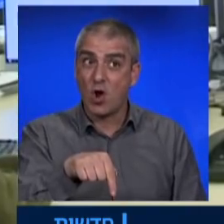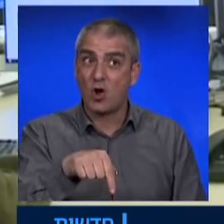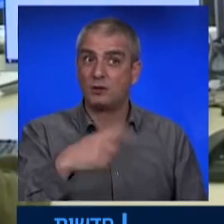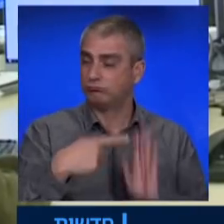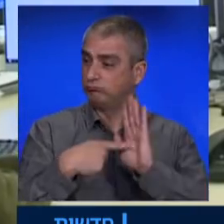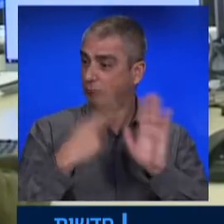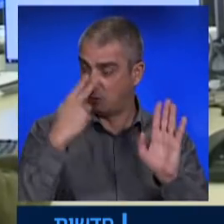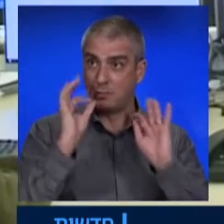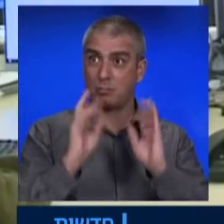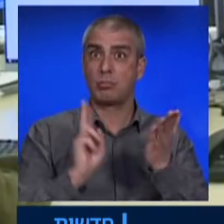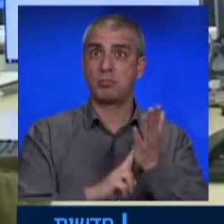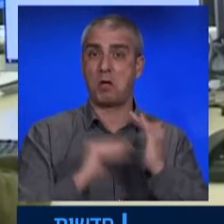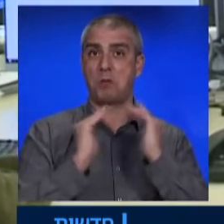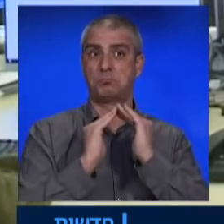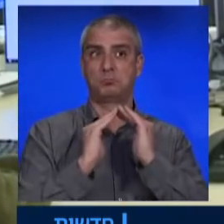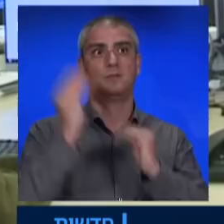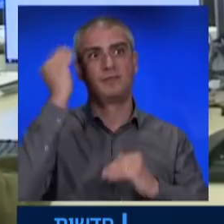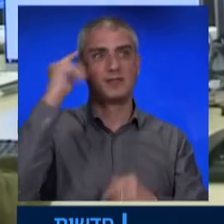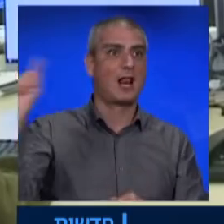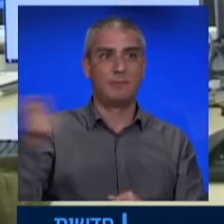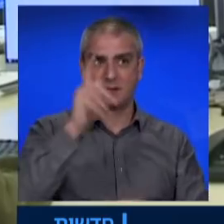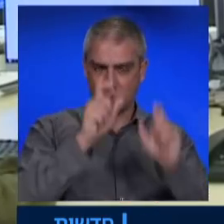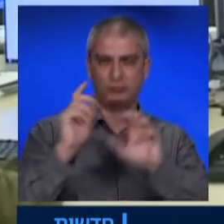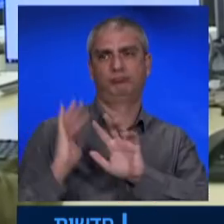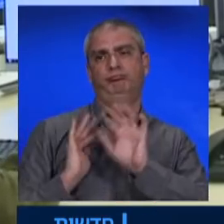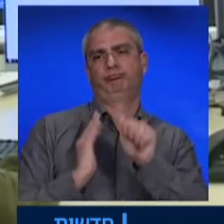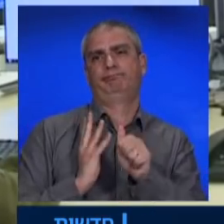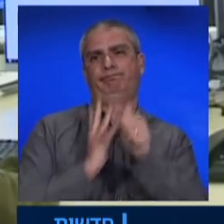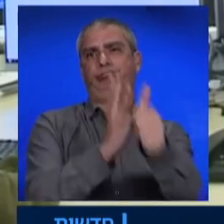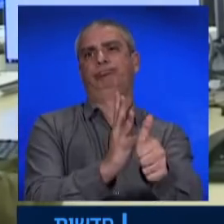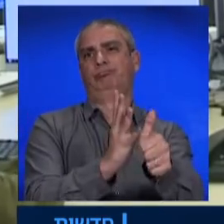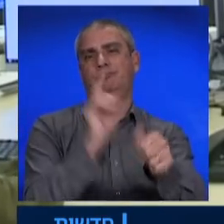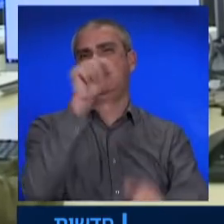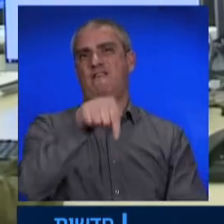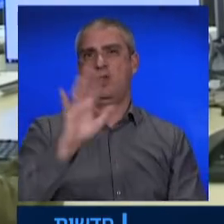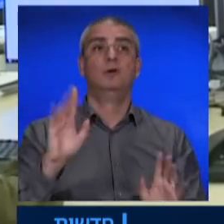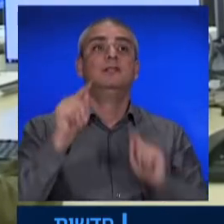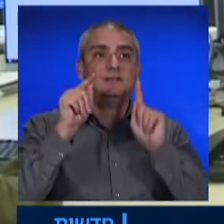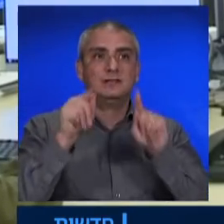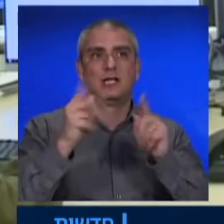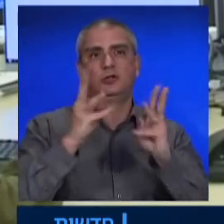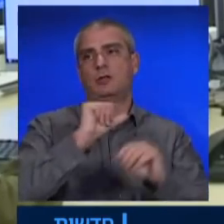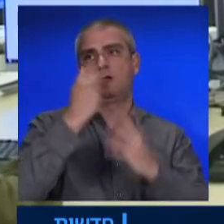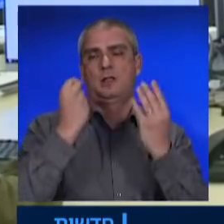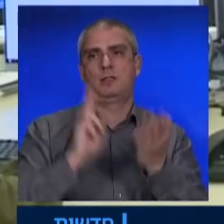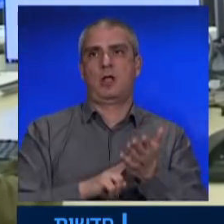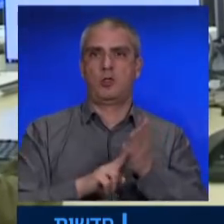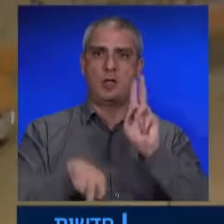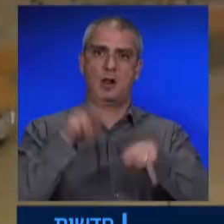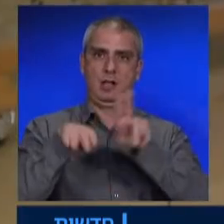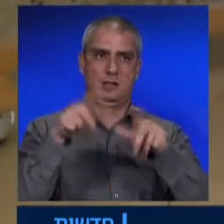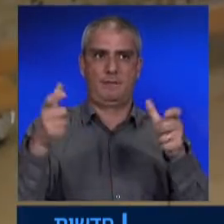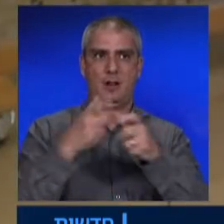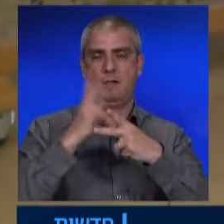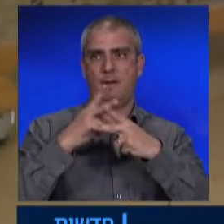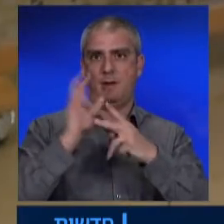הדבר הנכון, התלמידים שלו והאנשים שלו יבואו בעקבותיו, זה השיטה הנכונה לטפל בתחלואה.